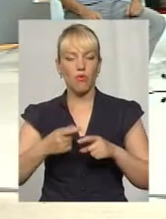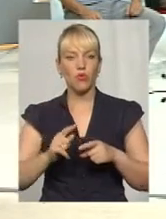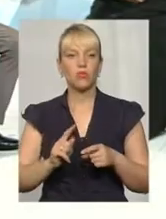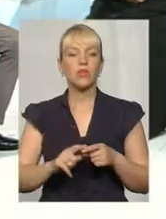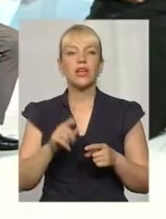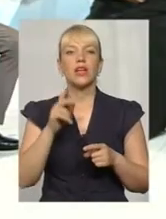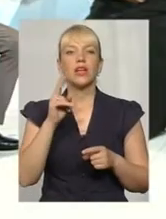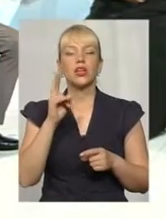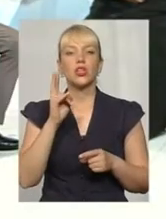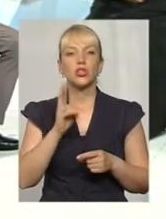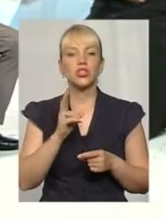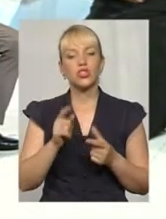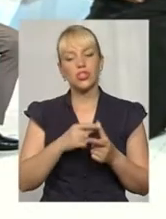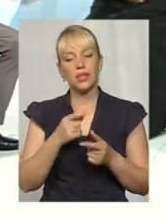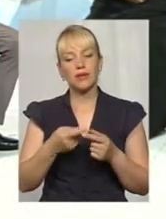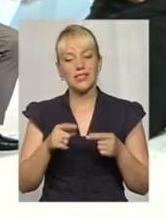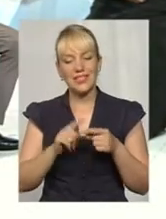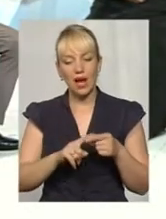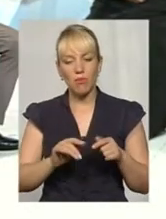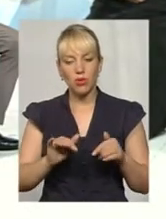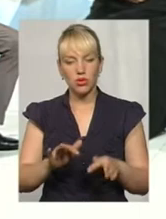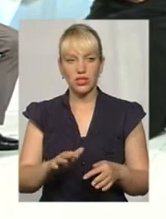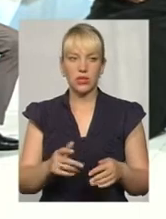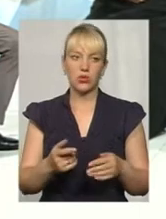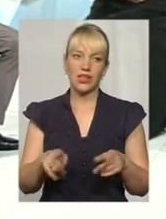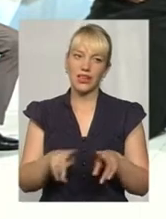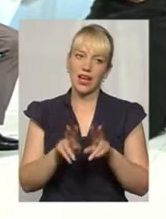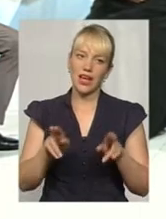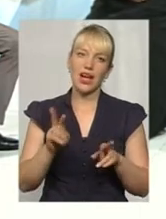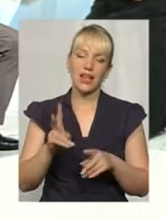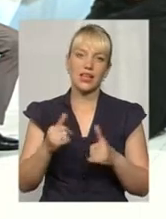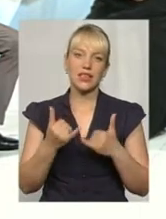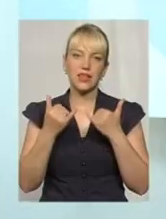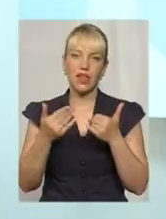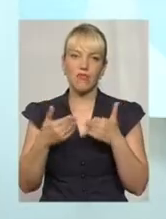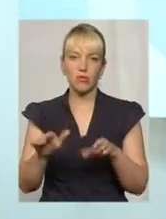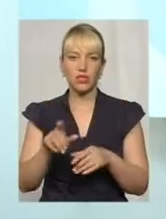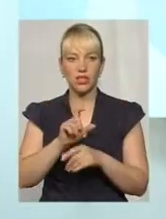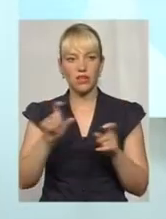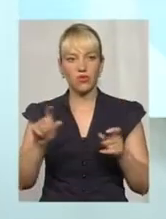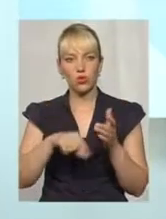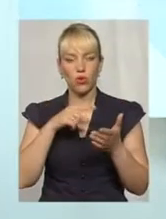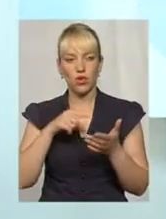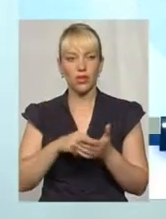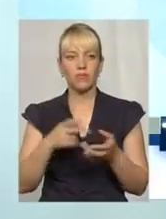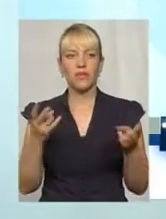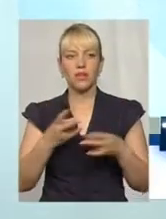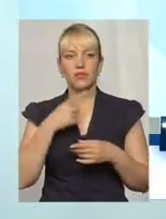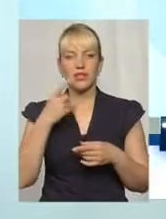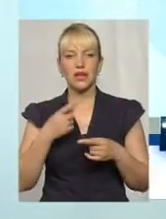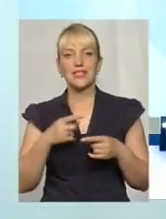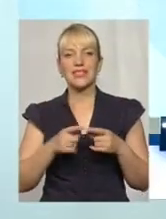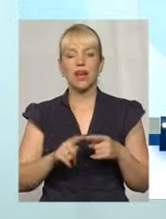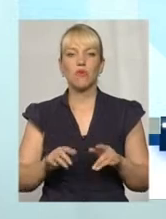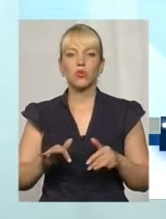для випускників школи, чи дещо? Слід сказати, що процедура